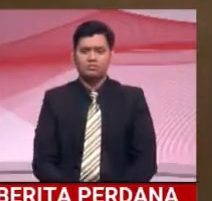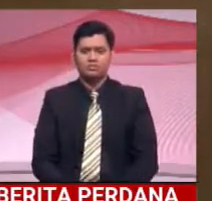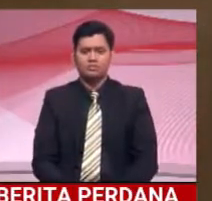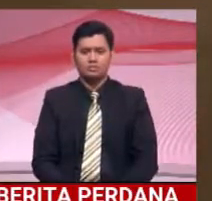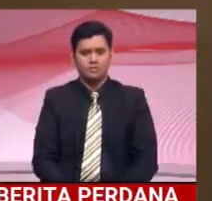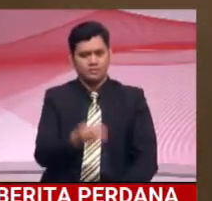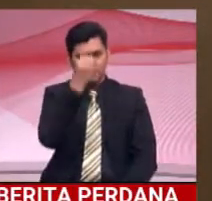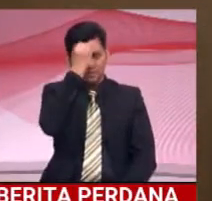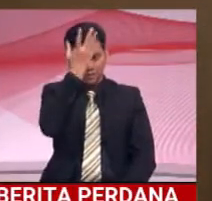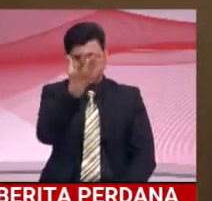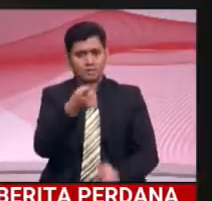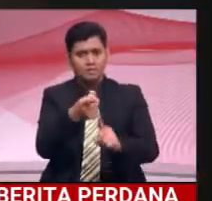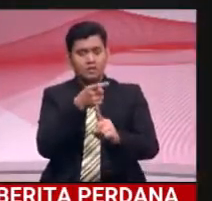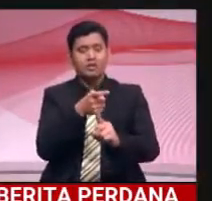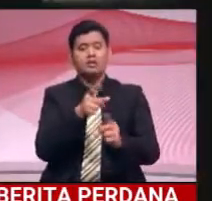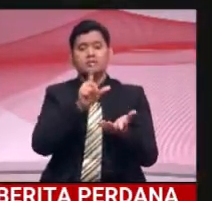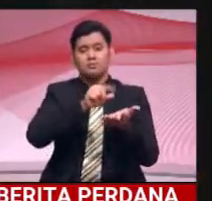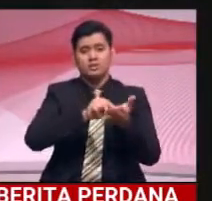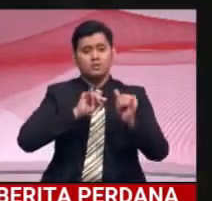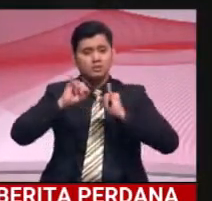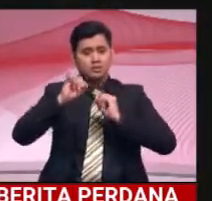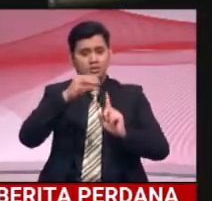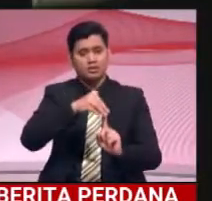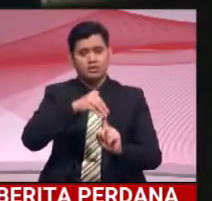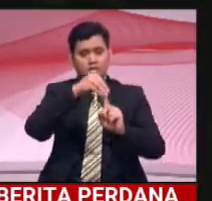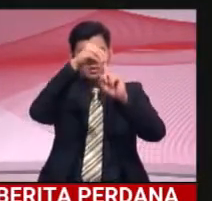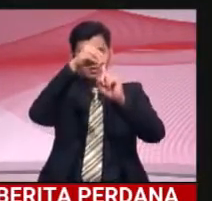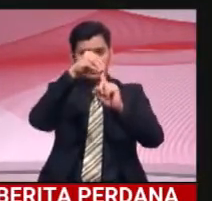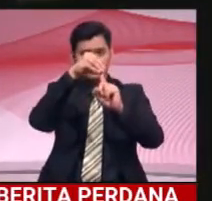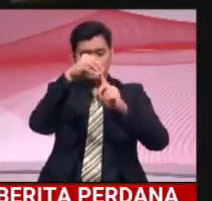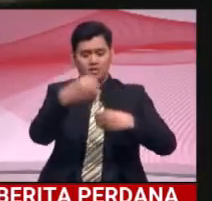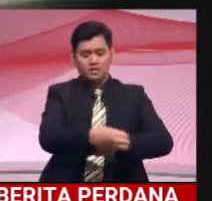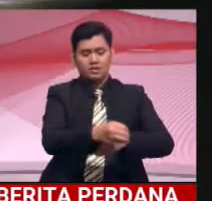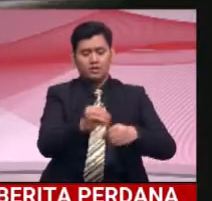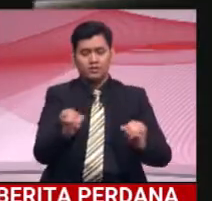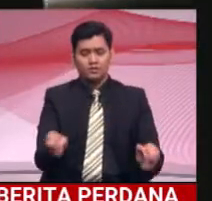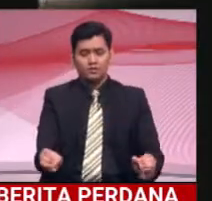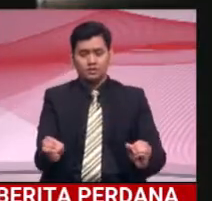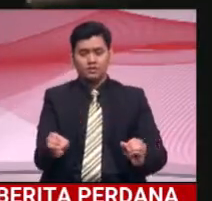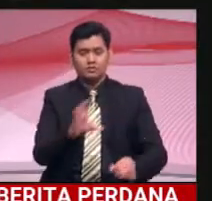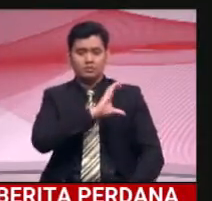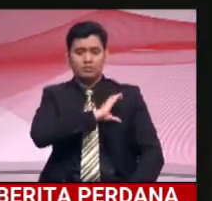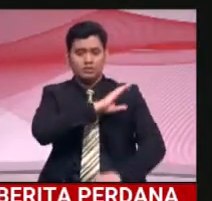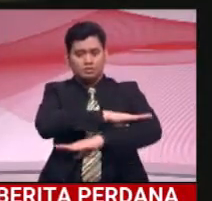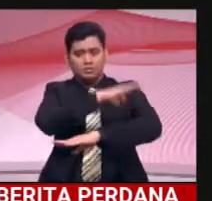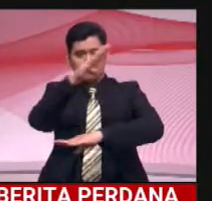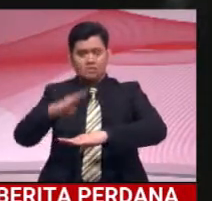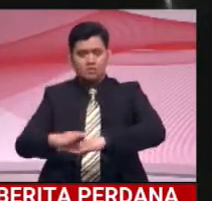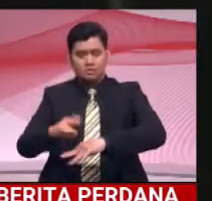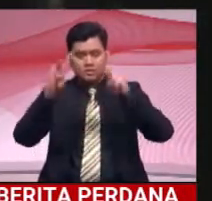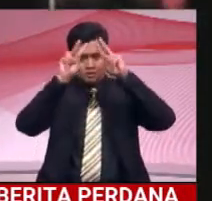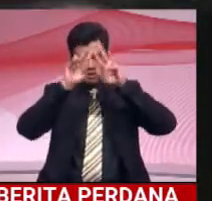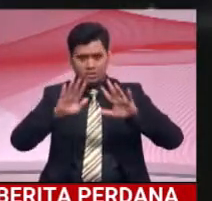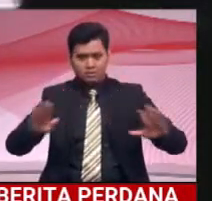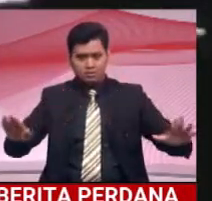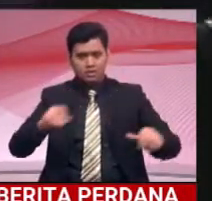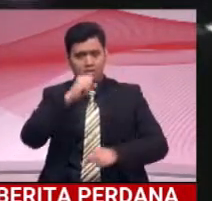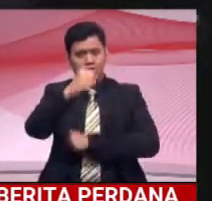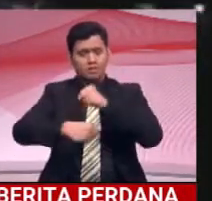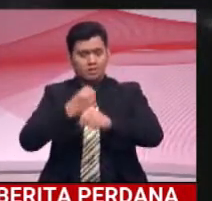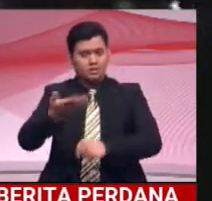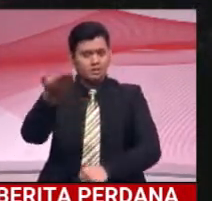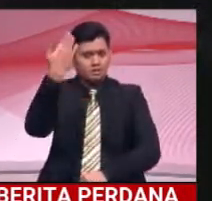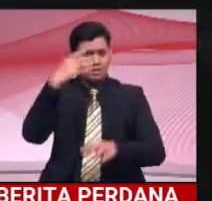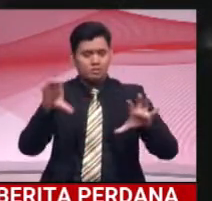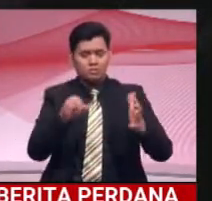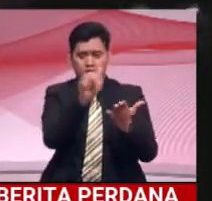Beliau menyatakannya dalam satu sidang media khas di Ibu Pejabat Polis Bukit Aman. Selain inkuest yang dijalankan tahun lalu, polis juga